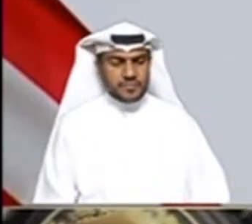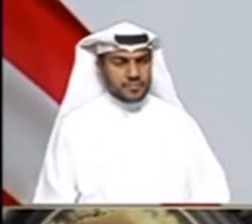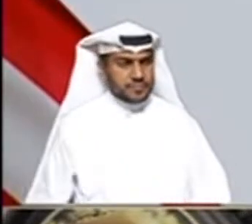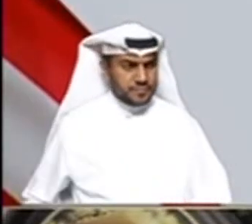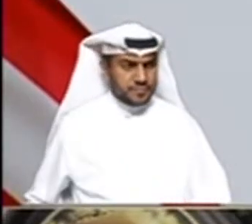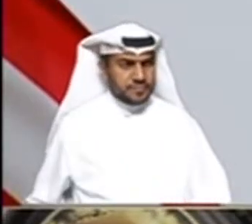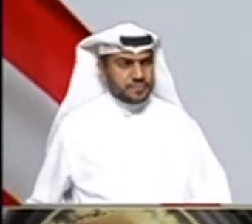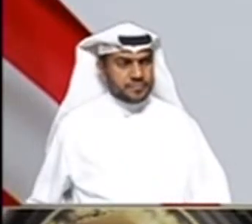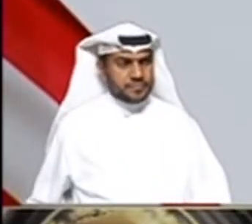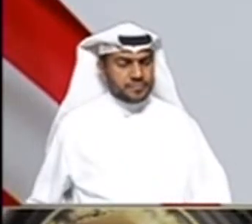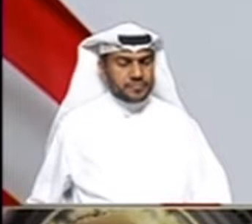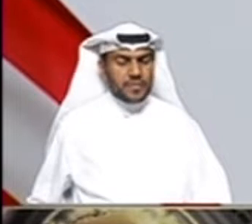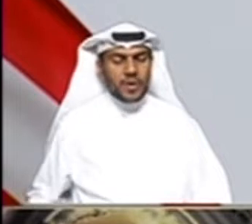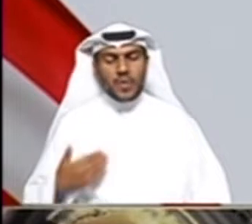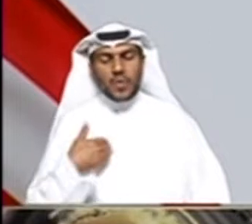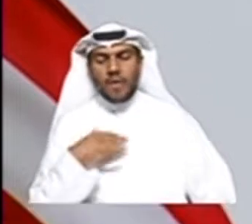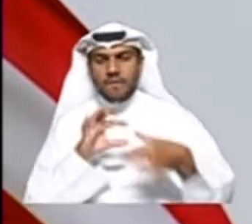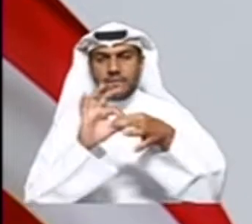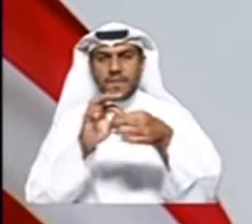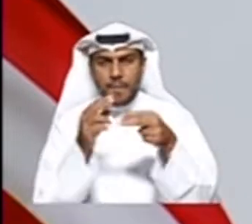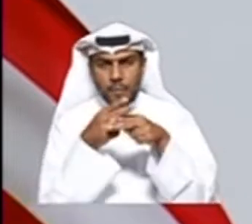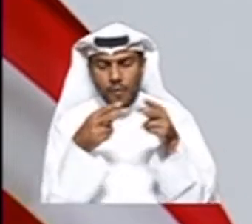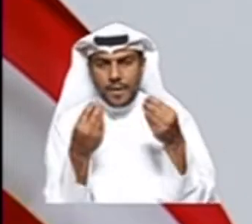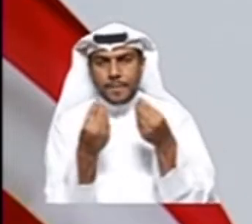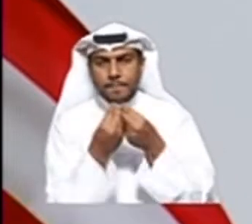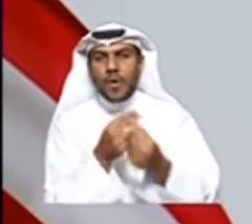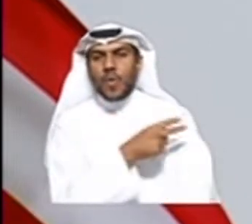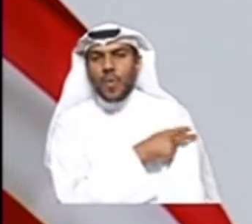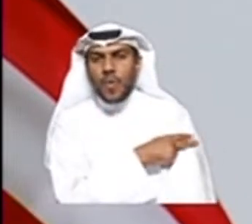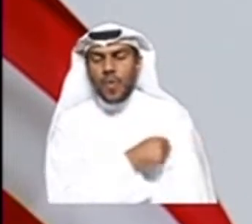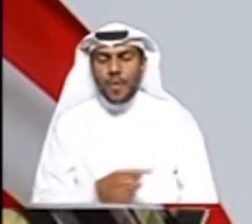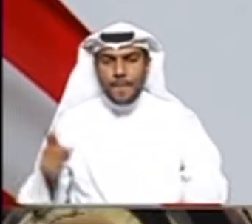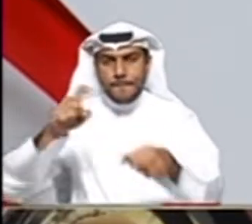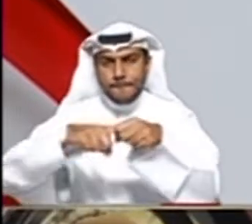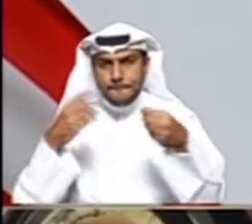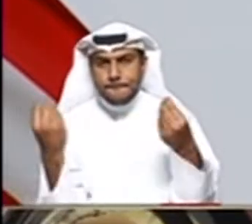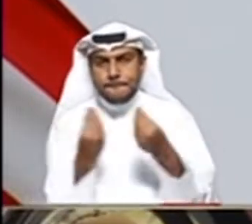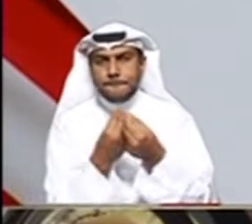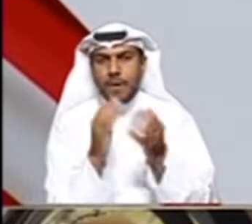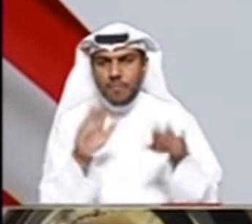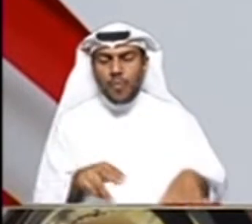مع الكويت وكأعضاء مشاركين في مجلس الأمن